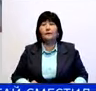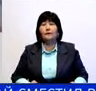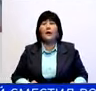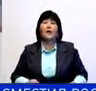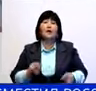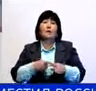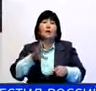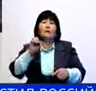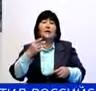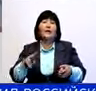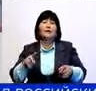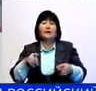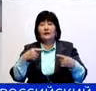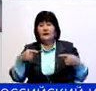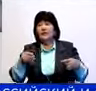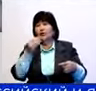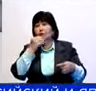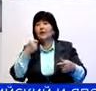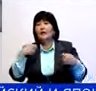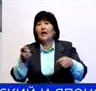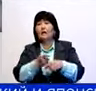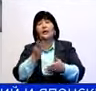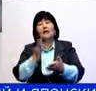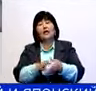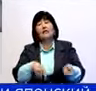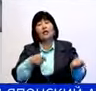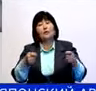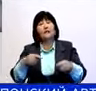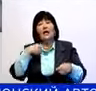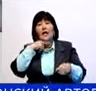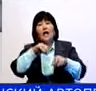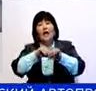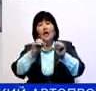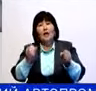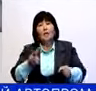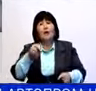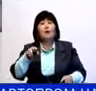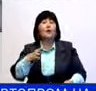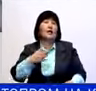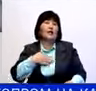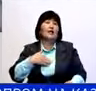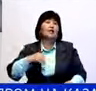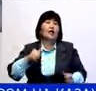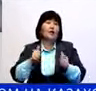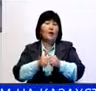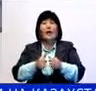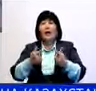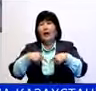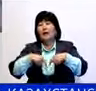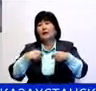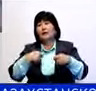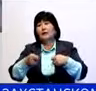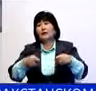Помимо социально значимых продуктов питания, на ярмарке также были представлены колбасные изделия, мед от наших партнеров. К организации ярмарки